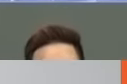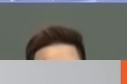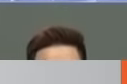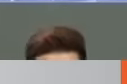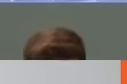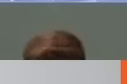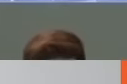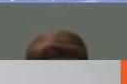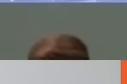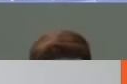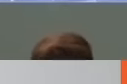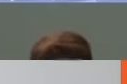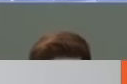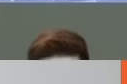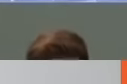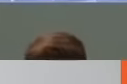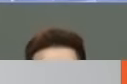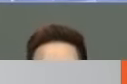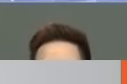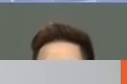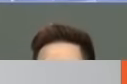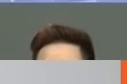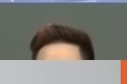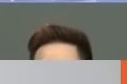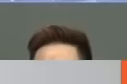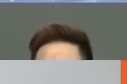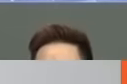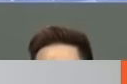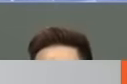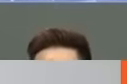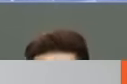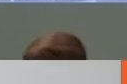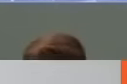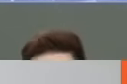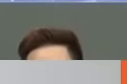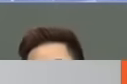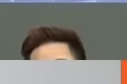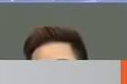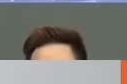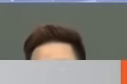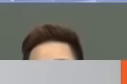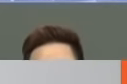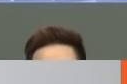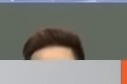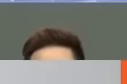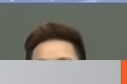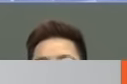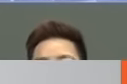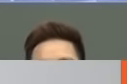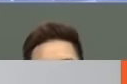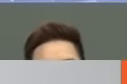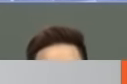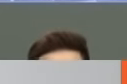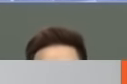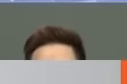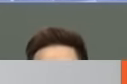ล้วซึ่งถือได้ว่าเป็นคลัสเตอร์เดียวกันถึง87รายค่ะและใน87รายเนี่ยนะคะก็มีการเชื่อมโยงไปในหลายๆจังหวัดเพ